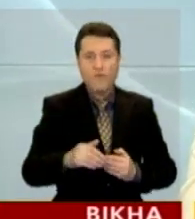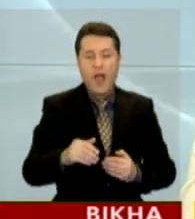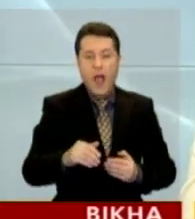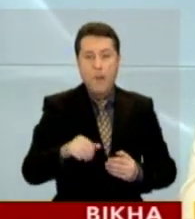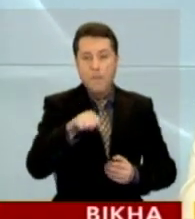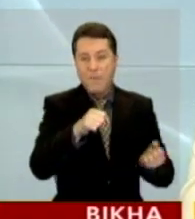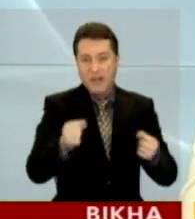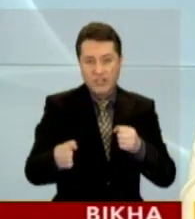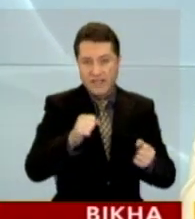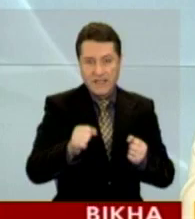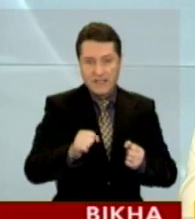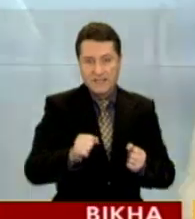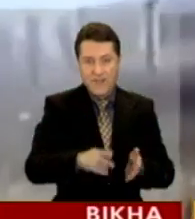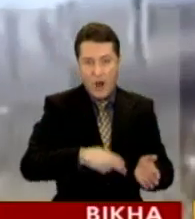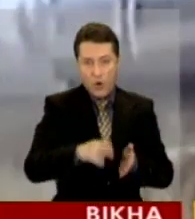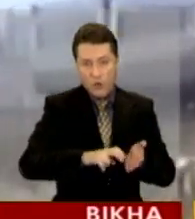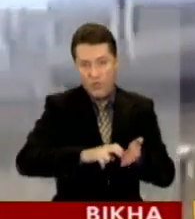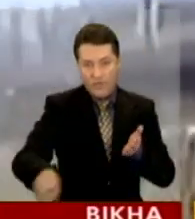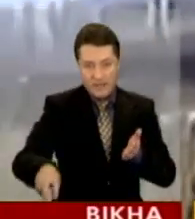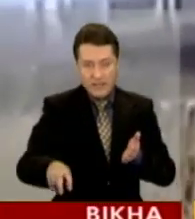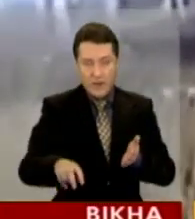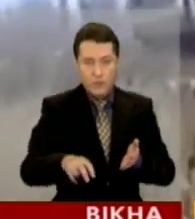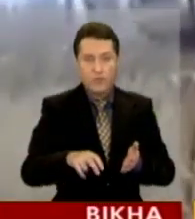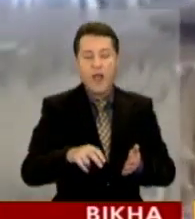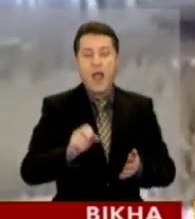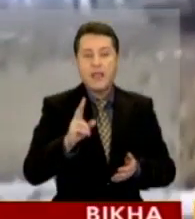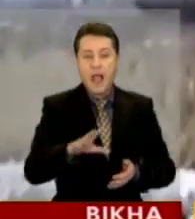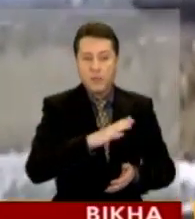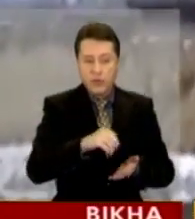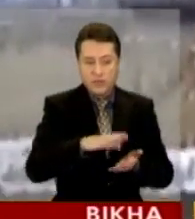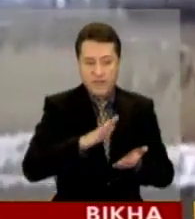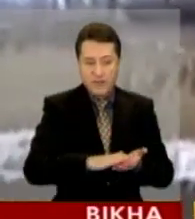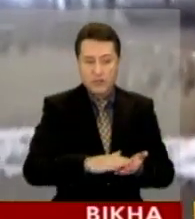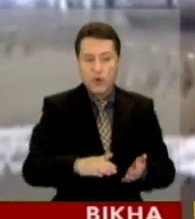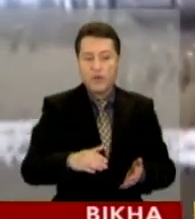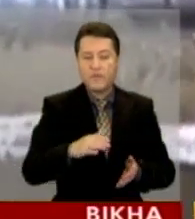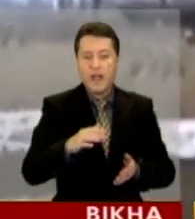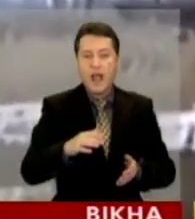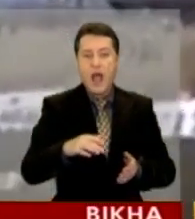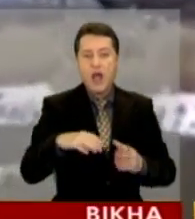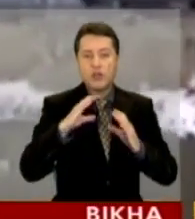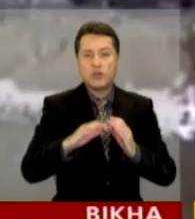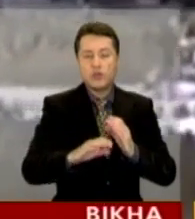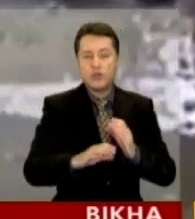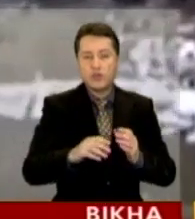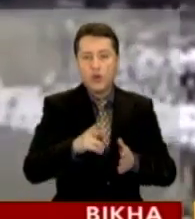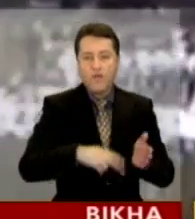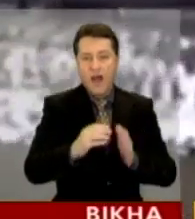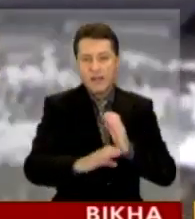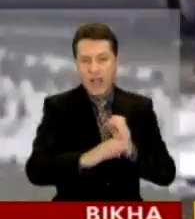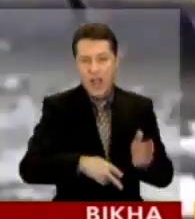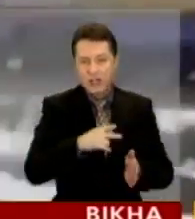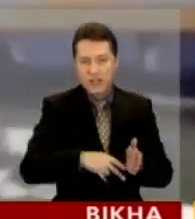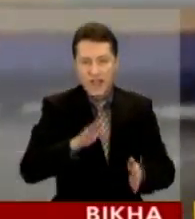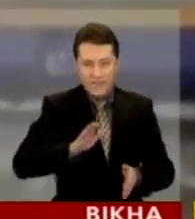ходу вистрибнув з кабіни. Як усе було, зафіксовано на відео. Угледівши попереду товарний ешелон, машиніст електрички тисне на